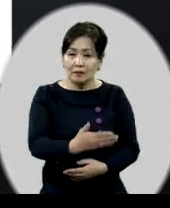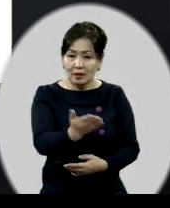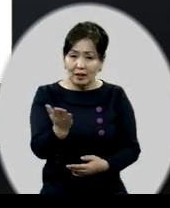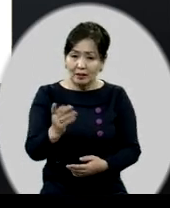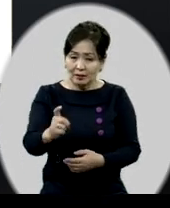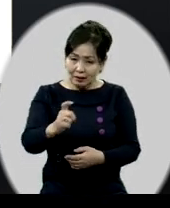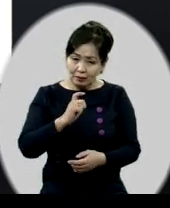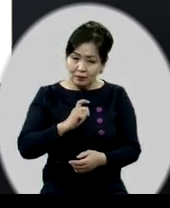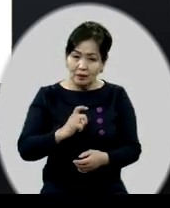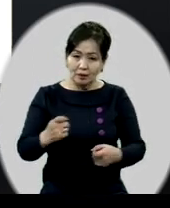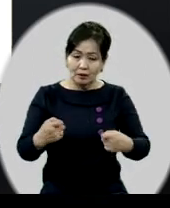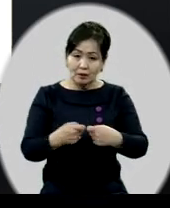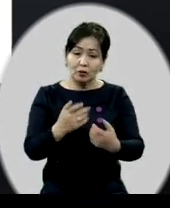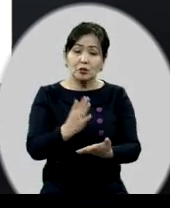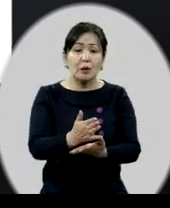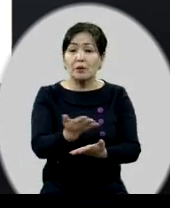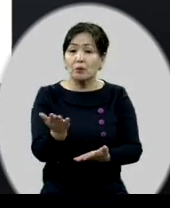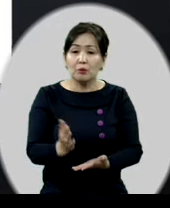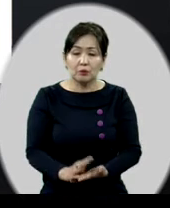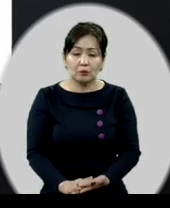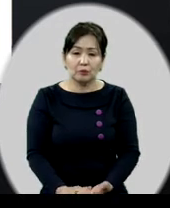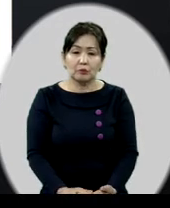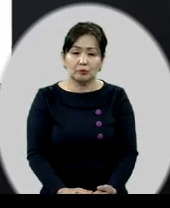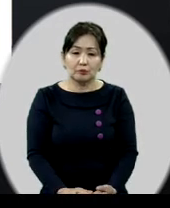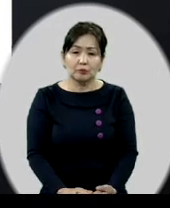нарын хариутай таарч байна уу?